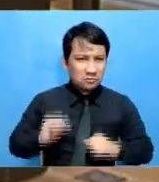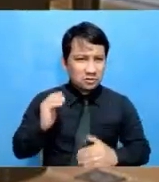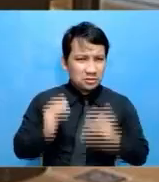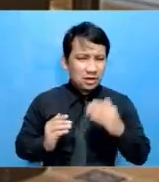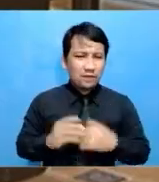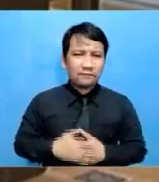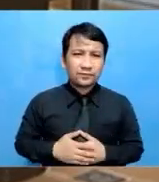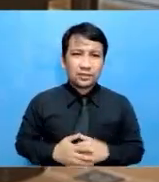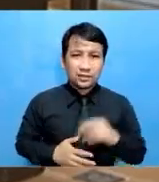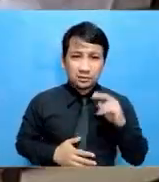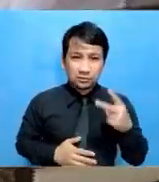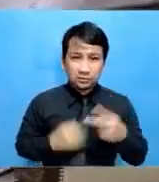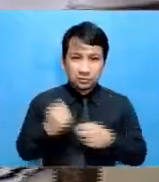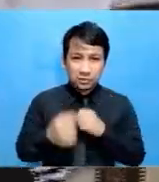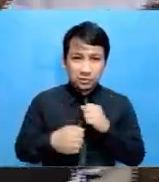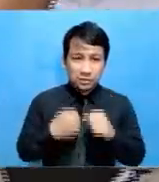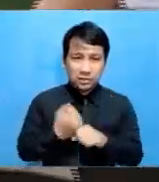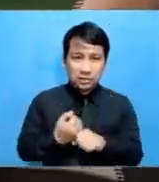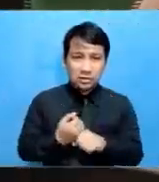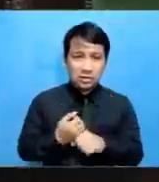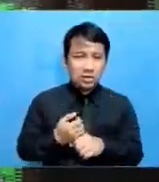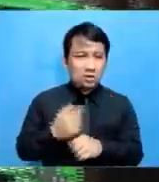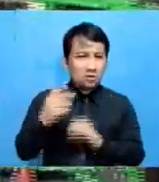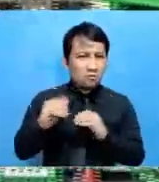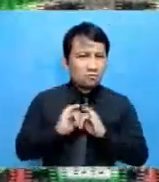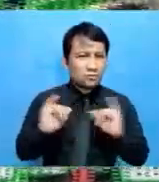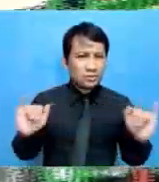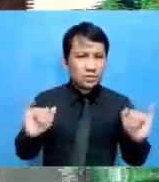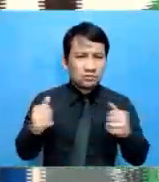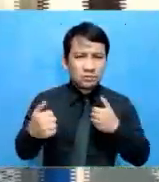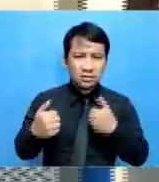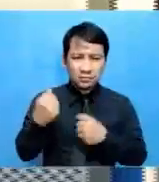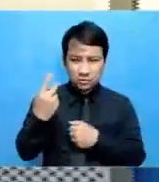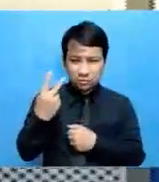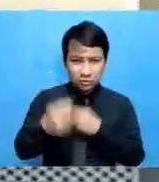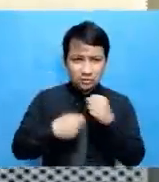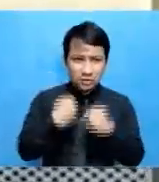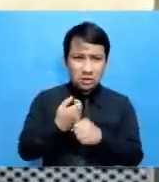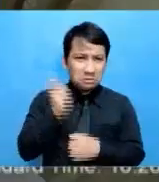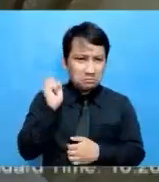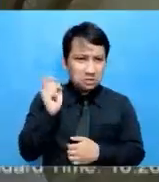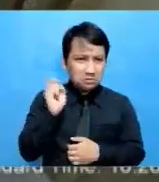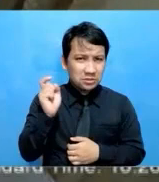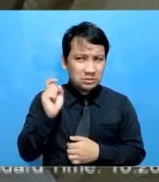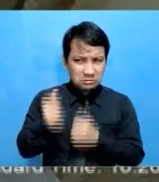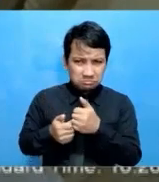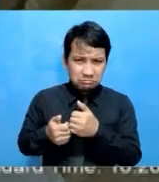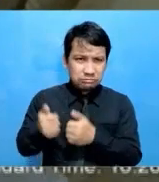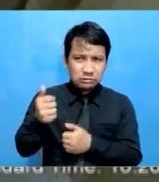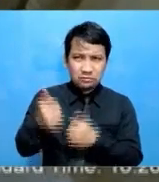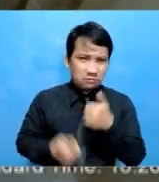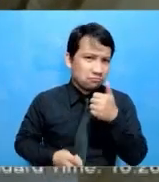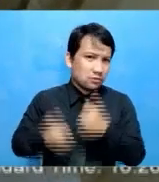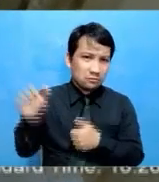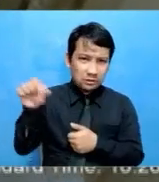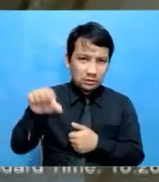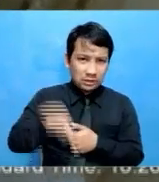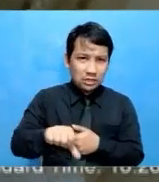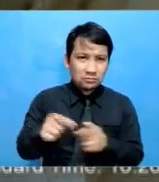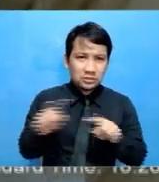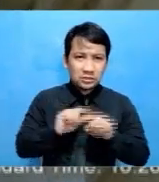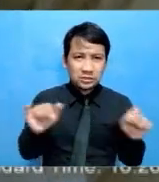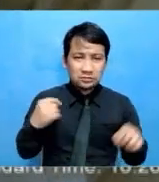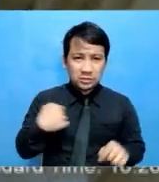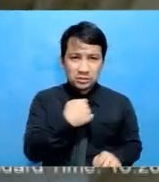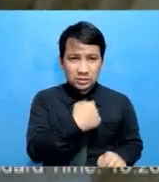Nasa ikalawang taon pa lang sila sa pagsabak sa nasabing kompetisyon. Pero mabilis nilang dinaig ang mga top contenders tulad ng China,